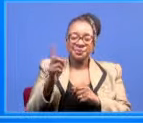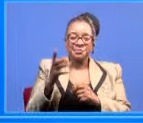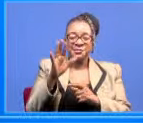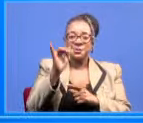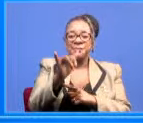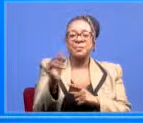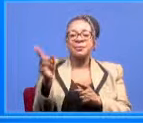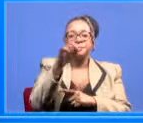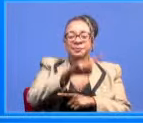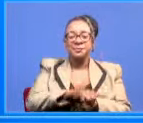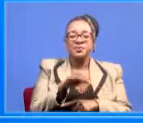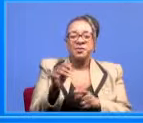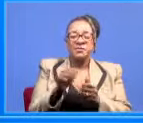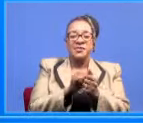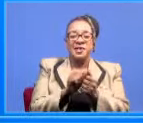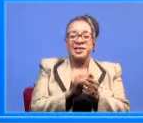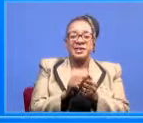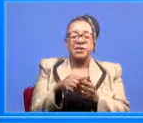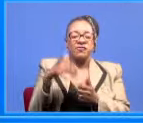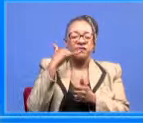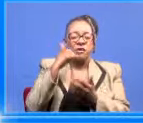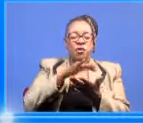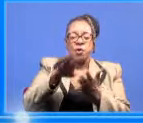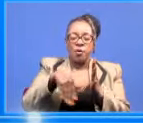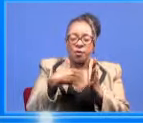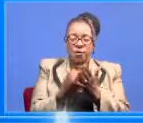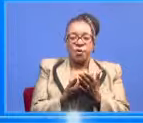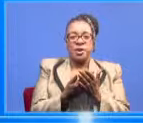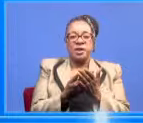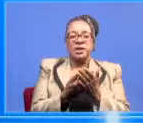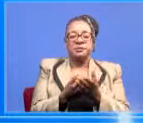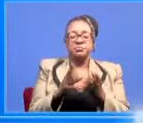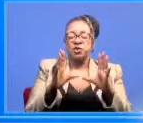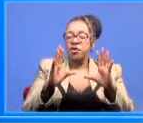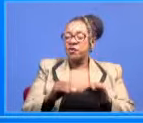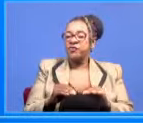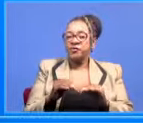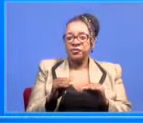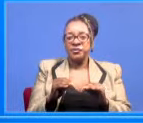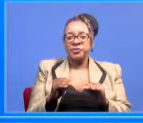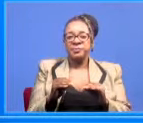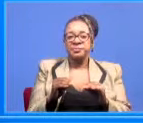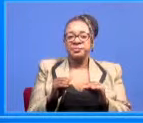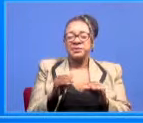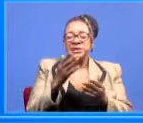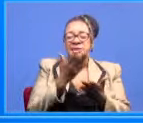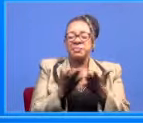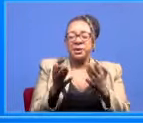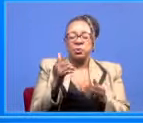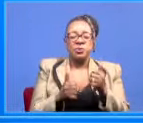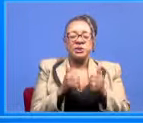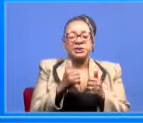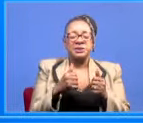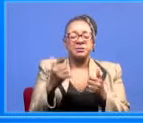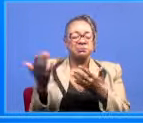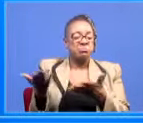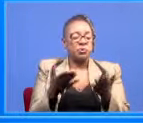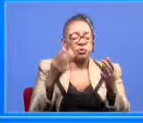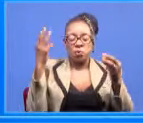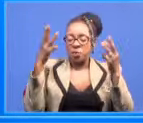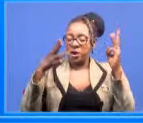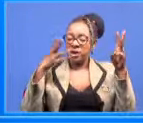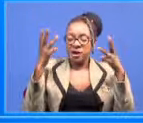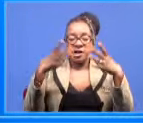siku ya Ijumaa wiki iliyopita simu zake Jackson Kuria zimekuwa mteja, jambo ambalo limeleta wasiwasi mkubwa kwa familia